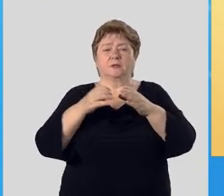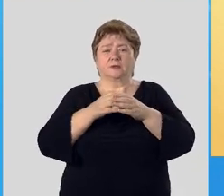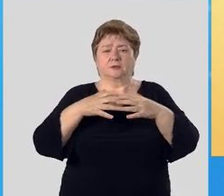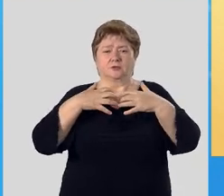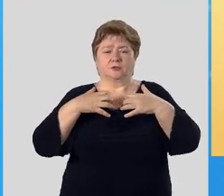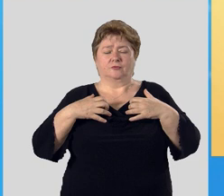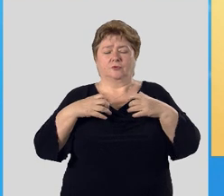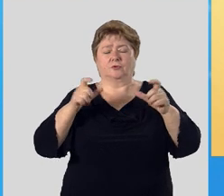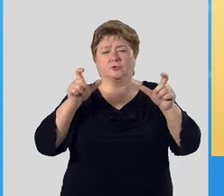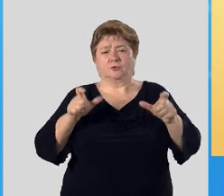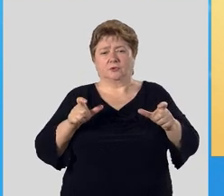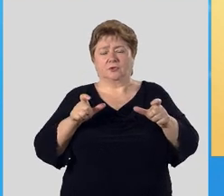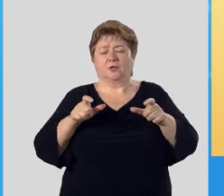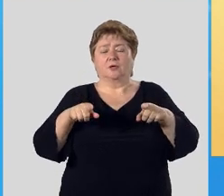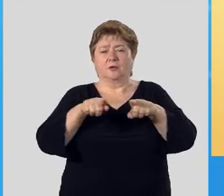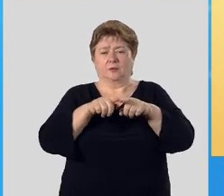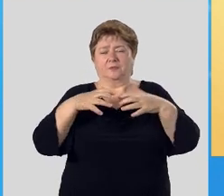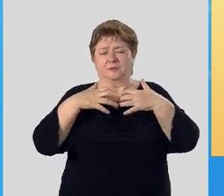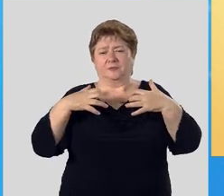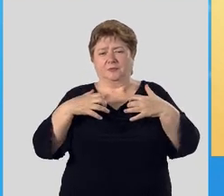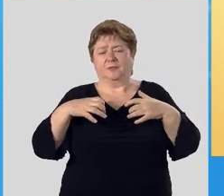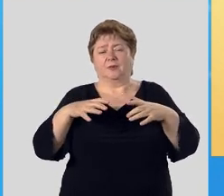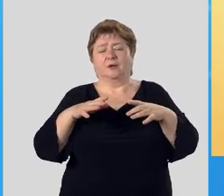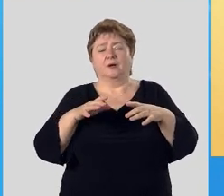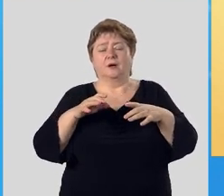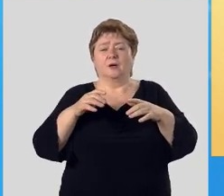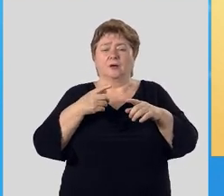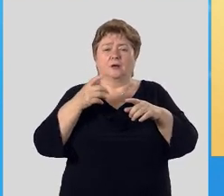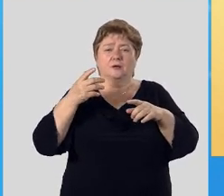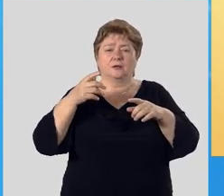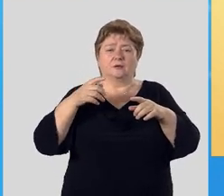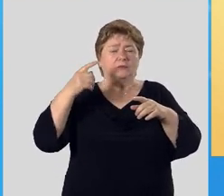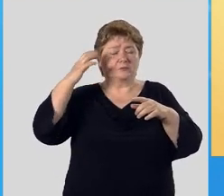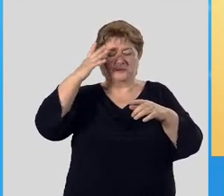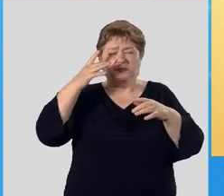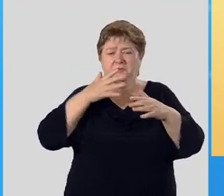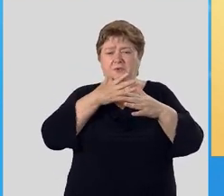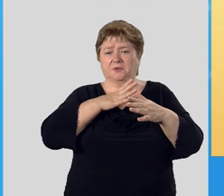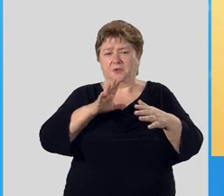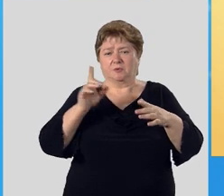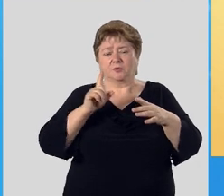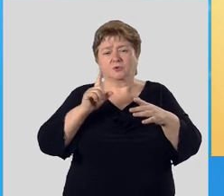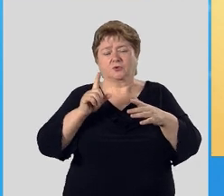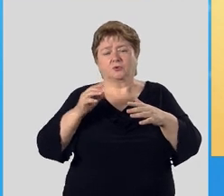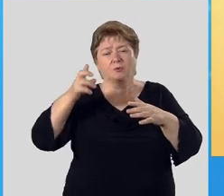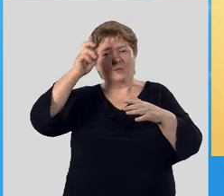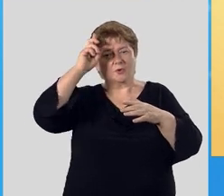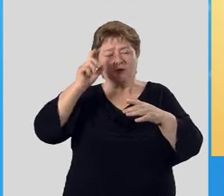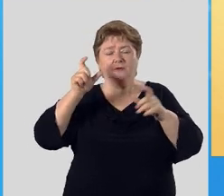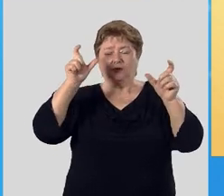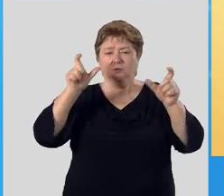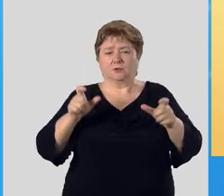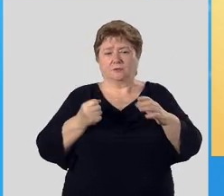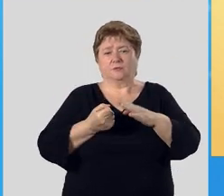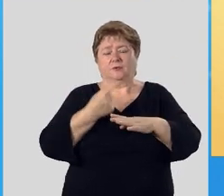человека и человекообразных обезьян но при этом не сомневался в божественном происхождении человека